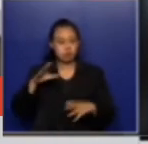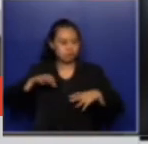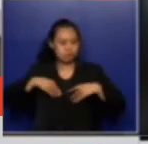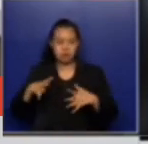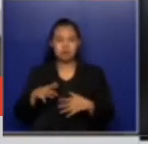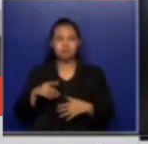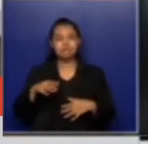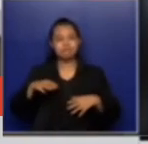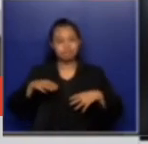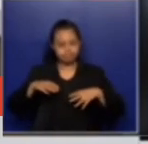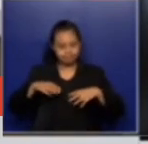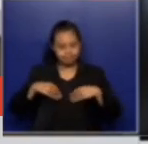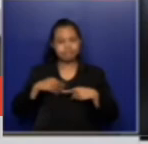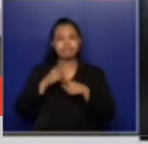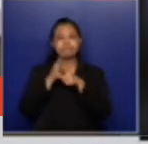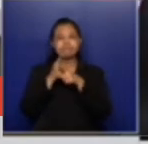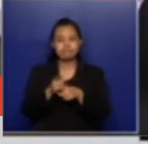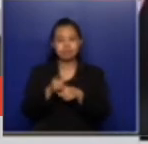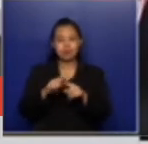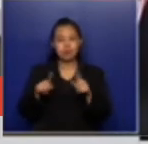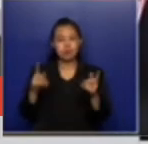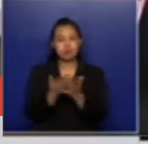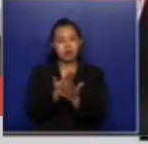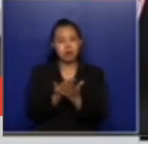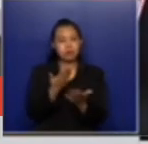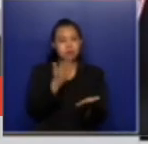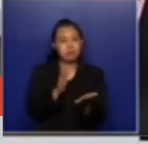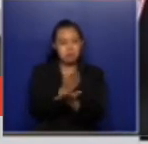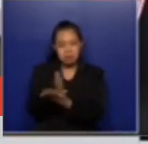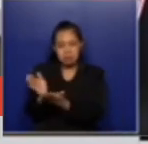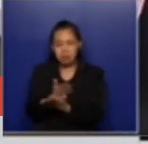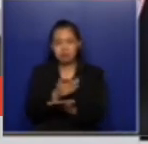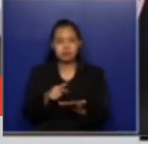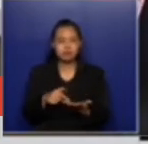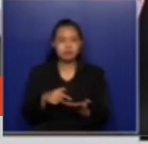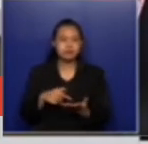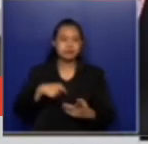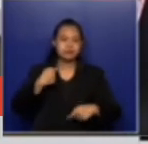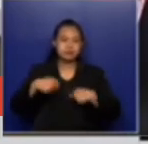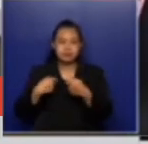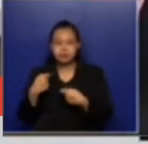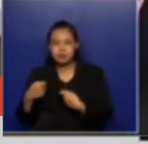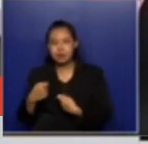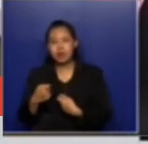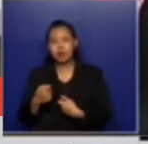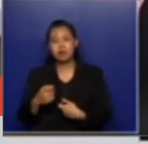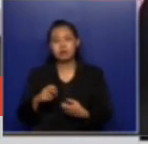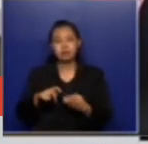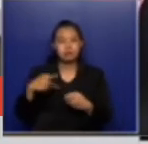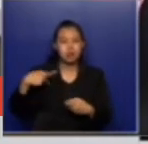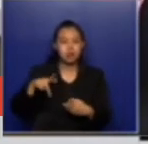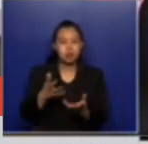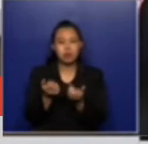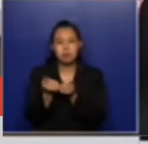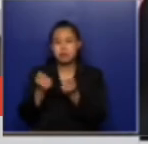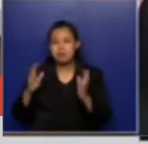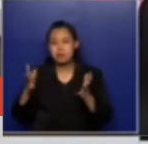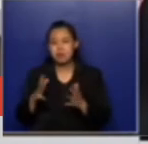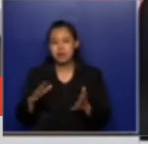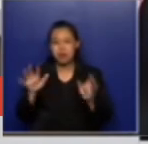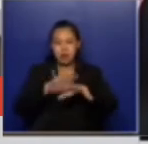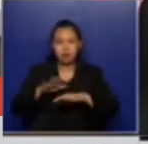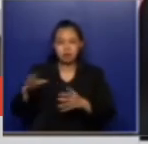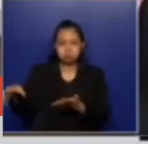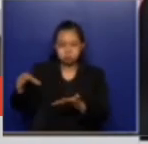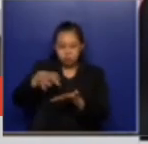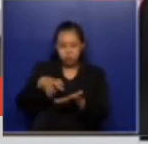มเห็นด้วยแต่ในหลายๆเรื่องที่ท่านจัดงบไปเนี่ยบางทีมันเป็นงบฟุ่มเฟือยเขียนไปเหมือนกับลอกของปีก่อนม